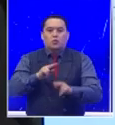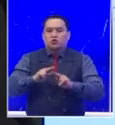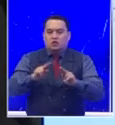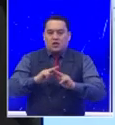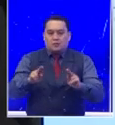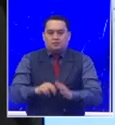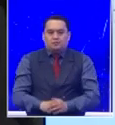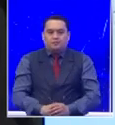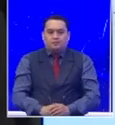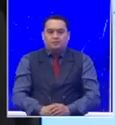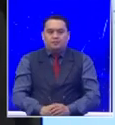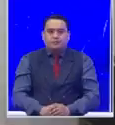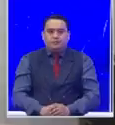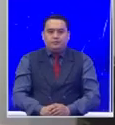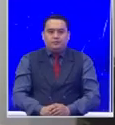преподавателям.